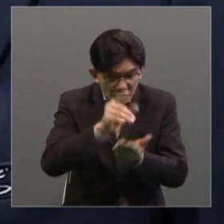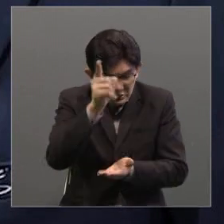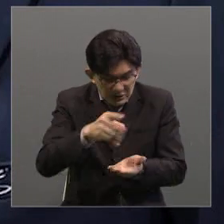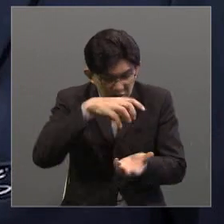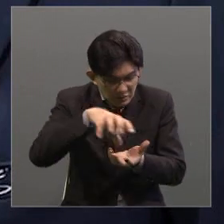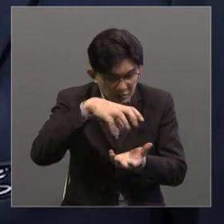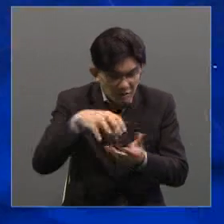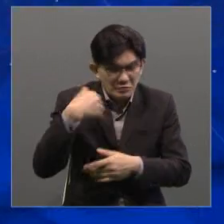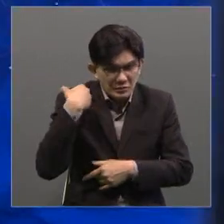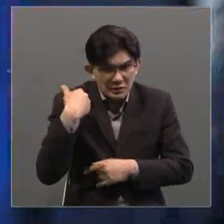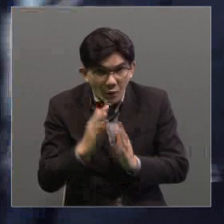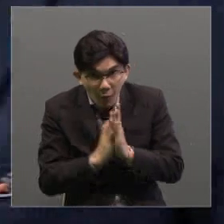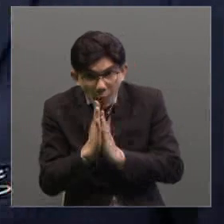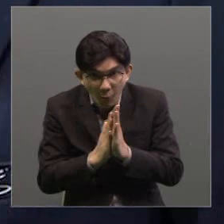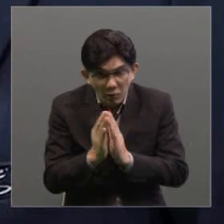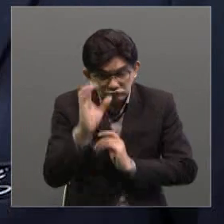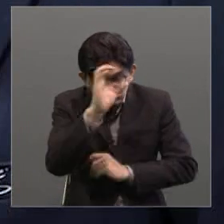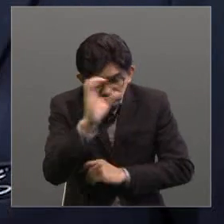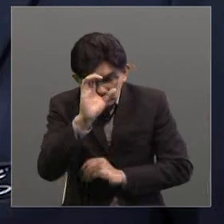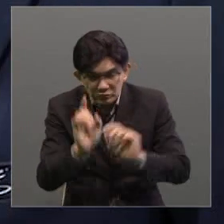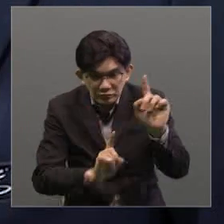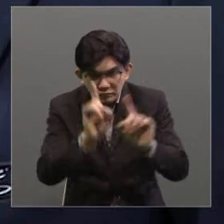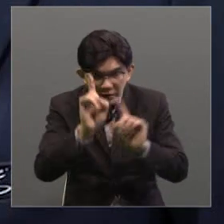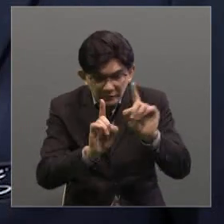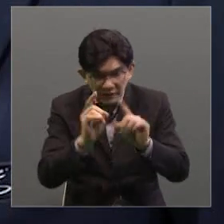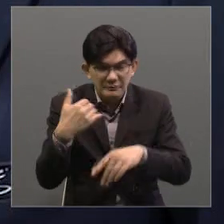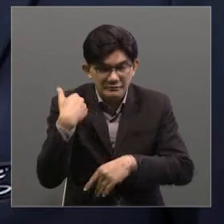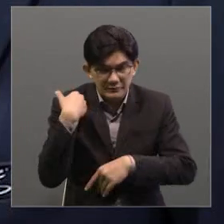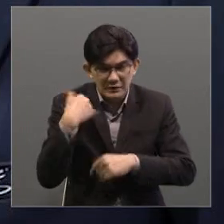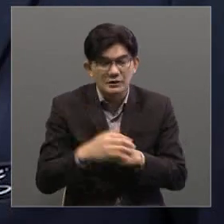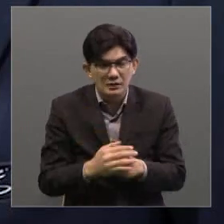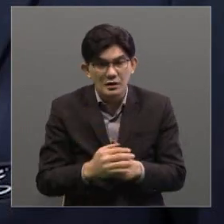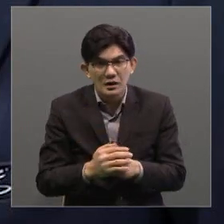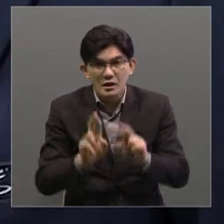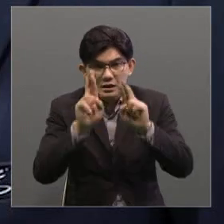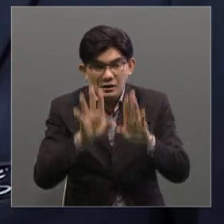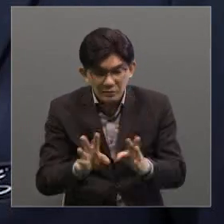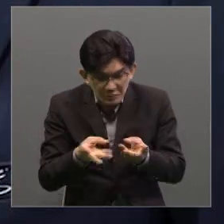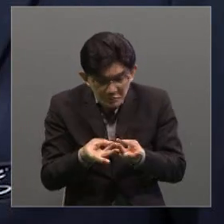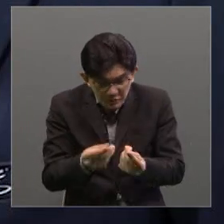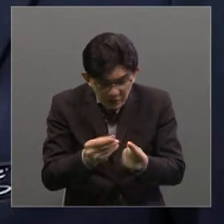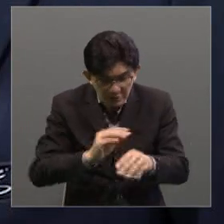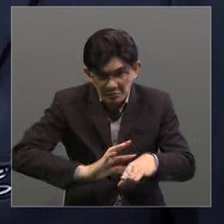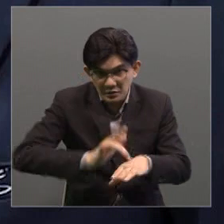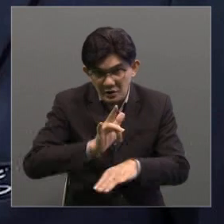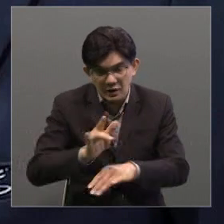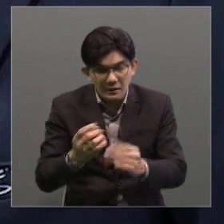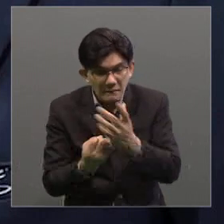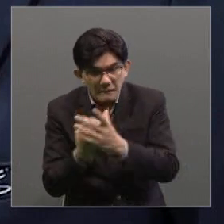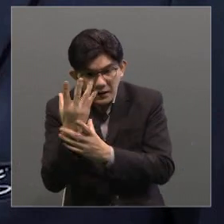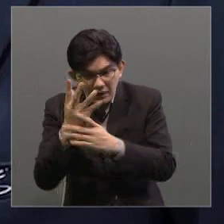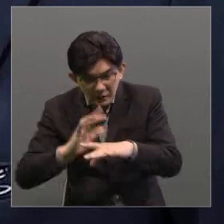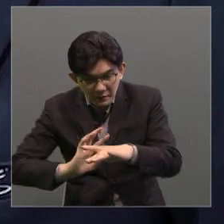ประชาชนและมีความตื่นตัวในการค้นหาตรวจวัดรังสีตรวจรับตรวจวัดระบบนิเวศของดินน้ำพืชผัก